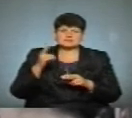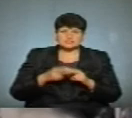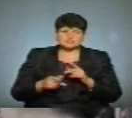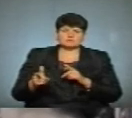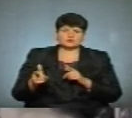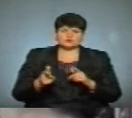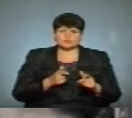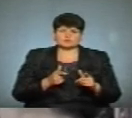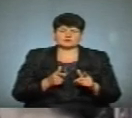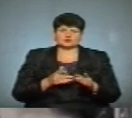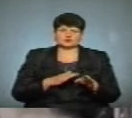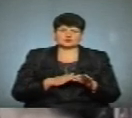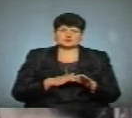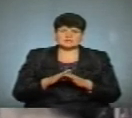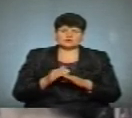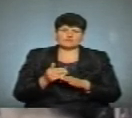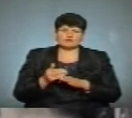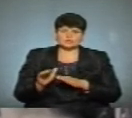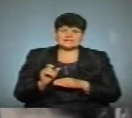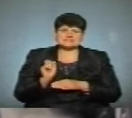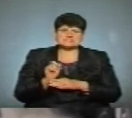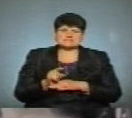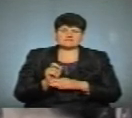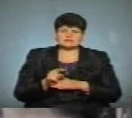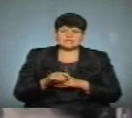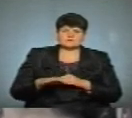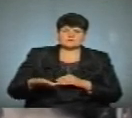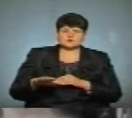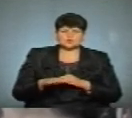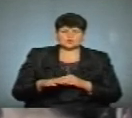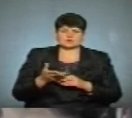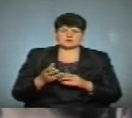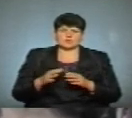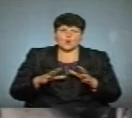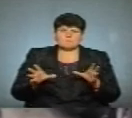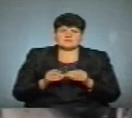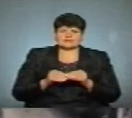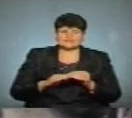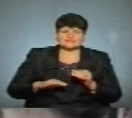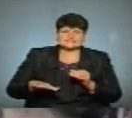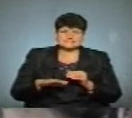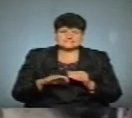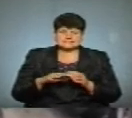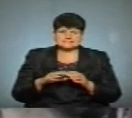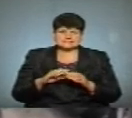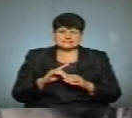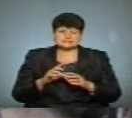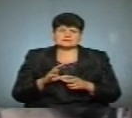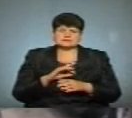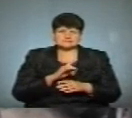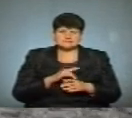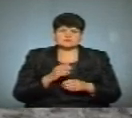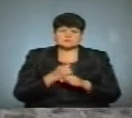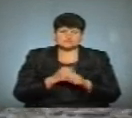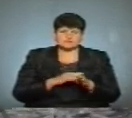підготовки частини до виконання завдань в зоні операції об'єднаних сил. Весь собою склад відпрацював на оцінку